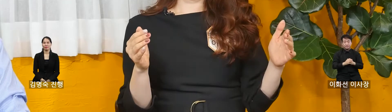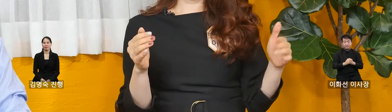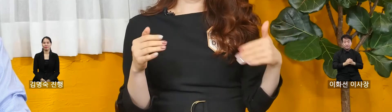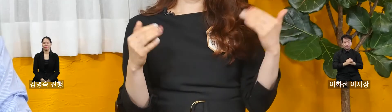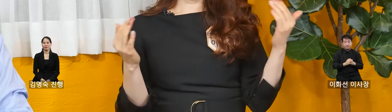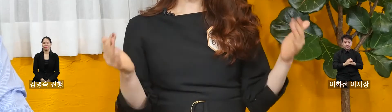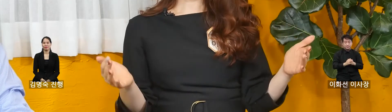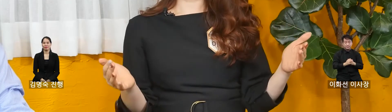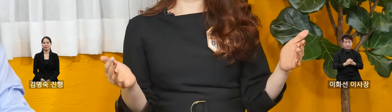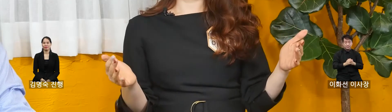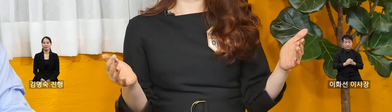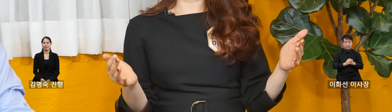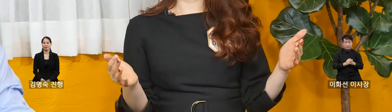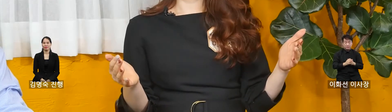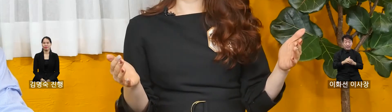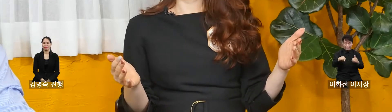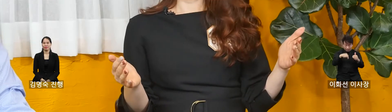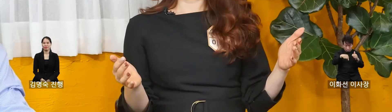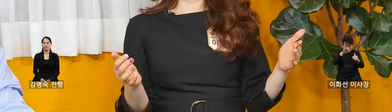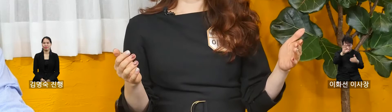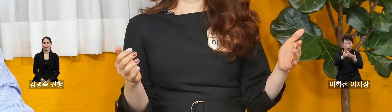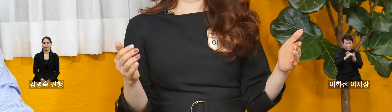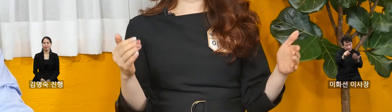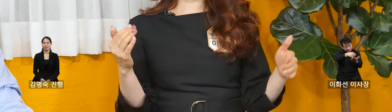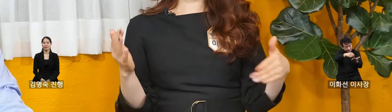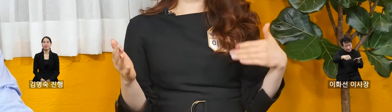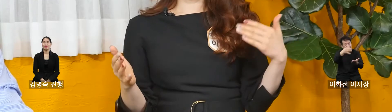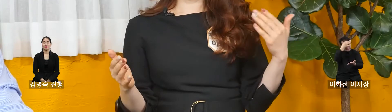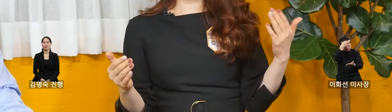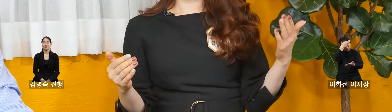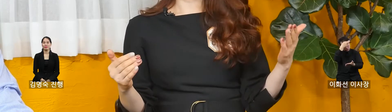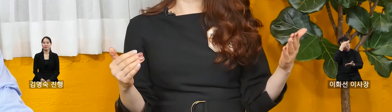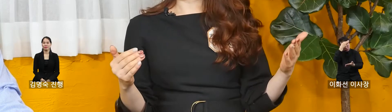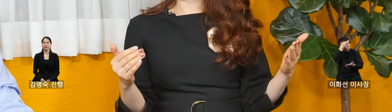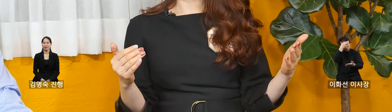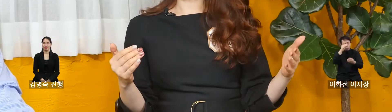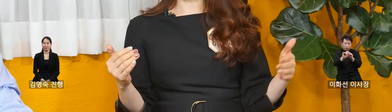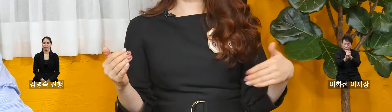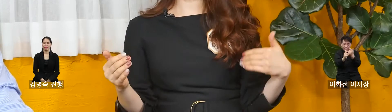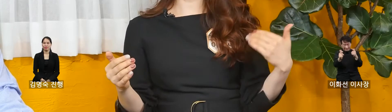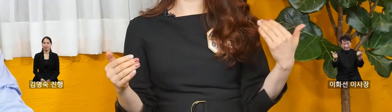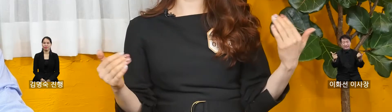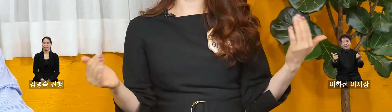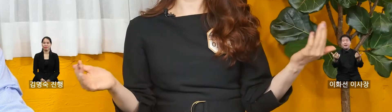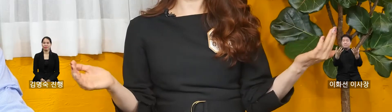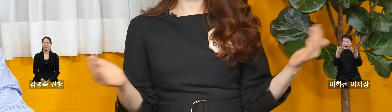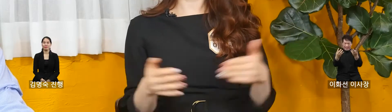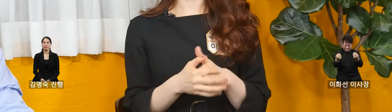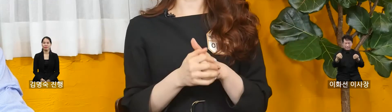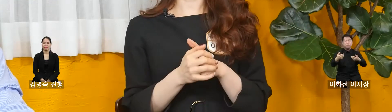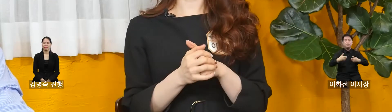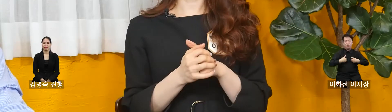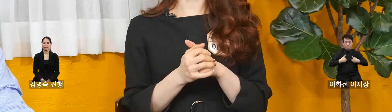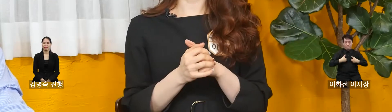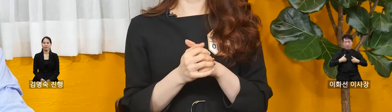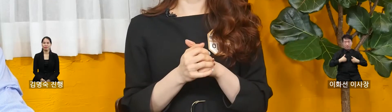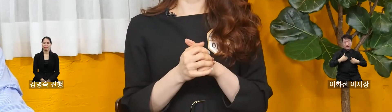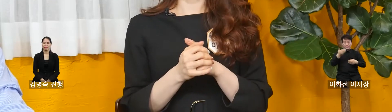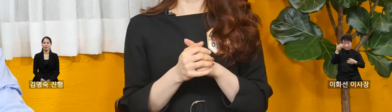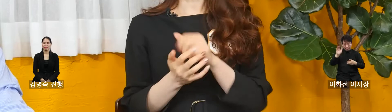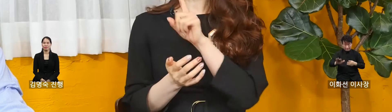그러니까 이 안에는 필력도 있어야 되고 어떤 기교적인 부분이라든가 여러 가지 부분들이 다 들어가야